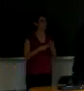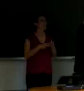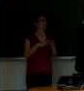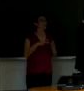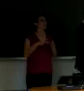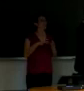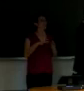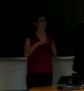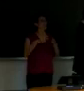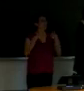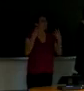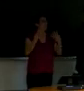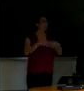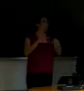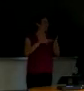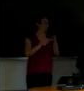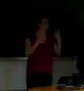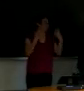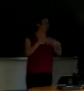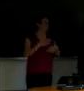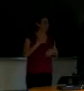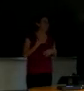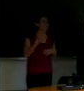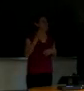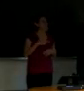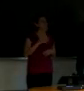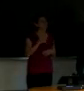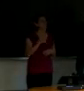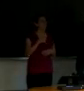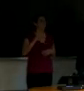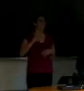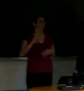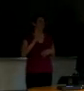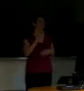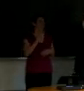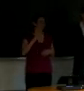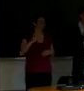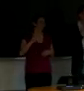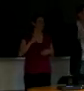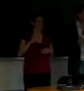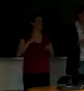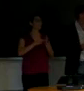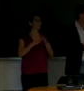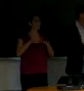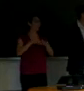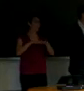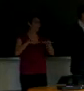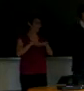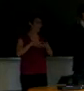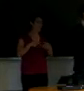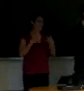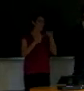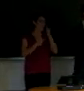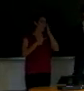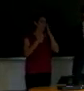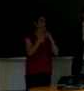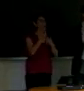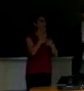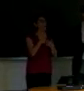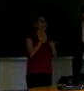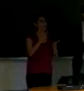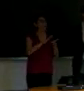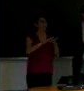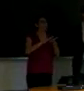all'ingegneria meccanica c'è il curriculum di tecnologie per il mare, che è un'applicazione, come dire, alla blue economy, all'ingegneria del